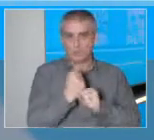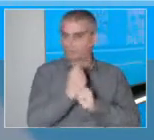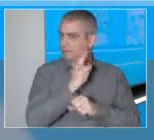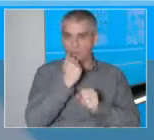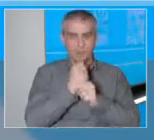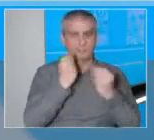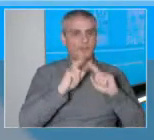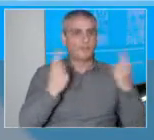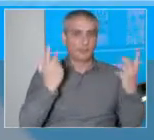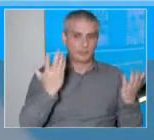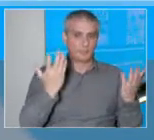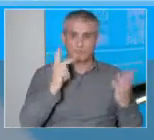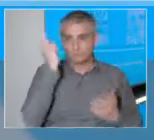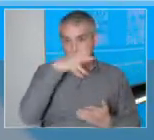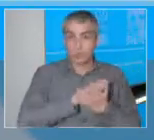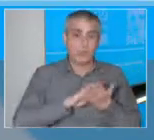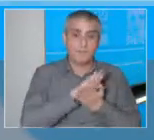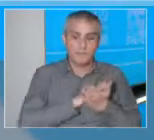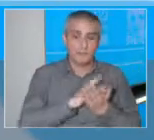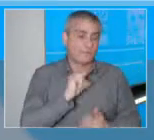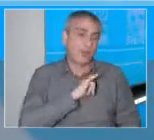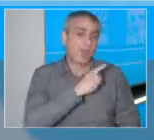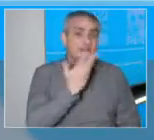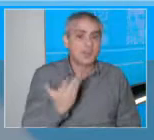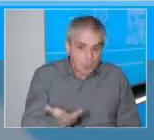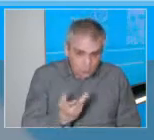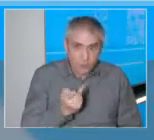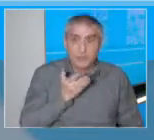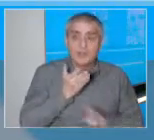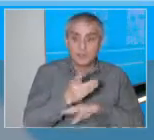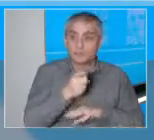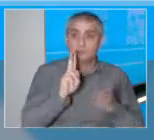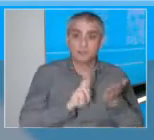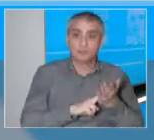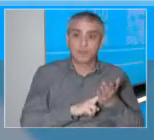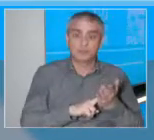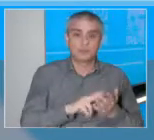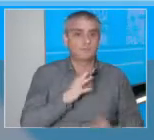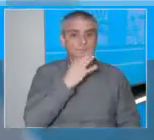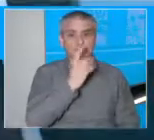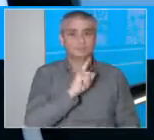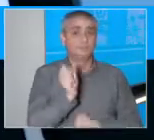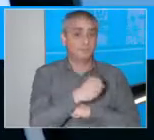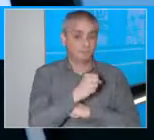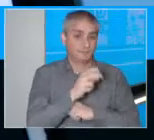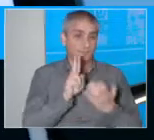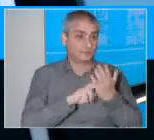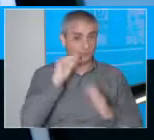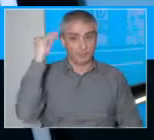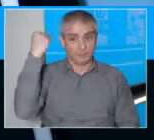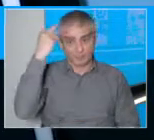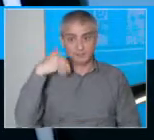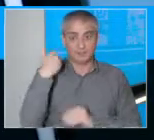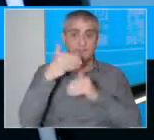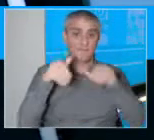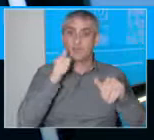הוא לא התעסק בכל הדברים האחרים שפשוט הוא לא מבין בהם, ולא התגירו אותו. הכניס, ופה אתה צודק מאוד, לקח... מי שמזלזל בזכויות של פלסטינים מעבר